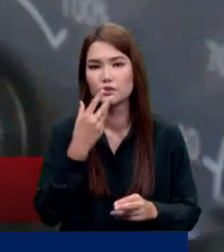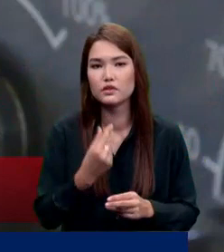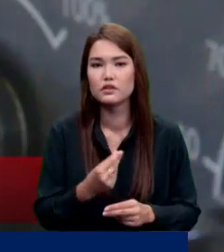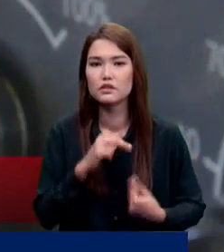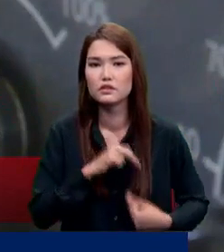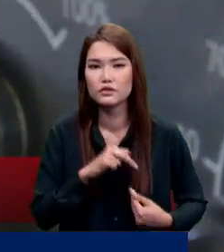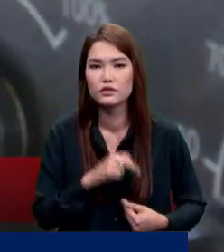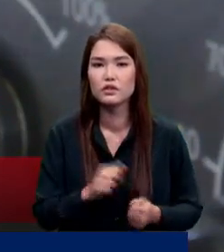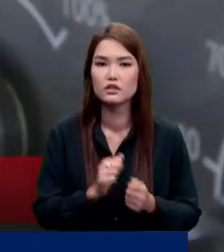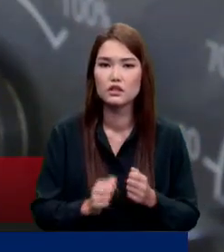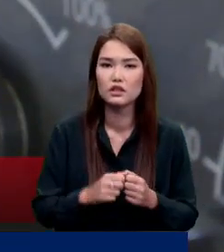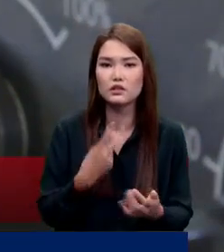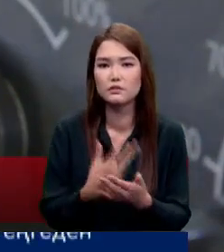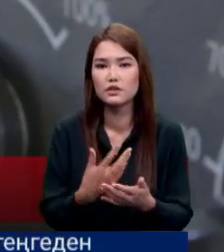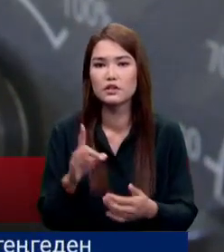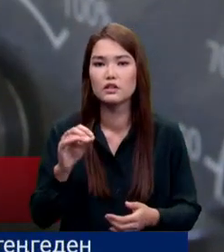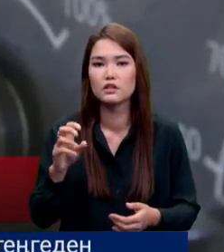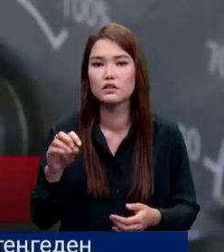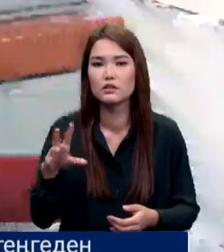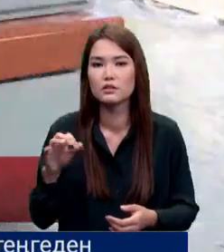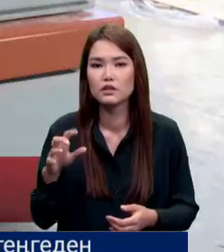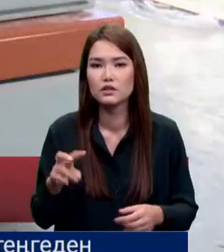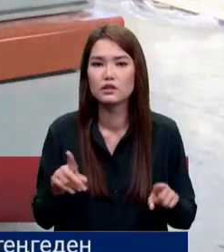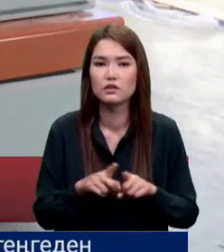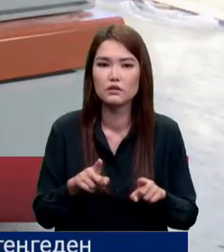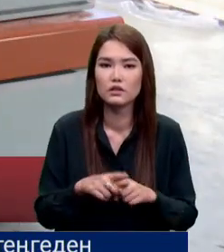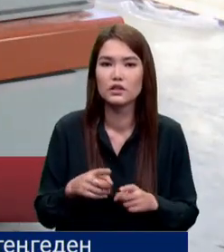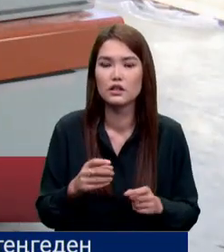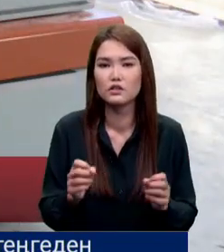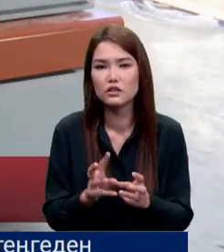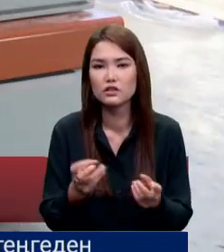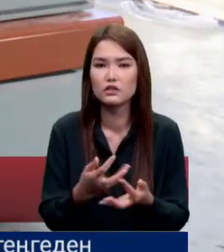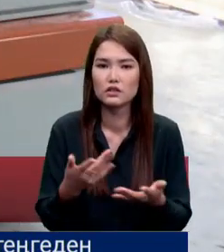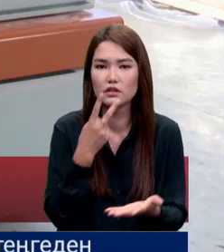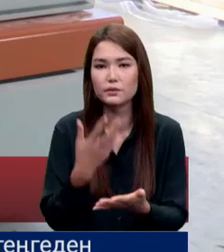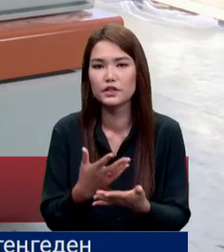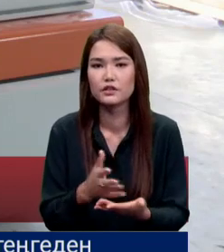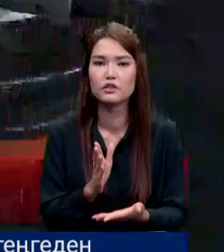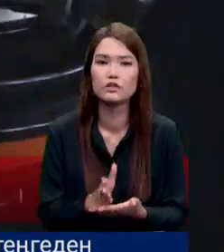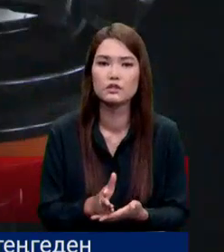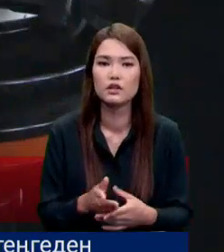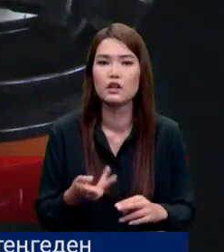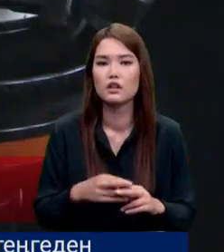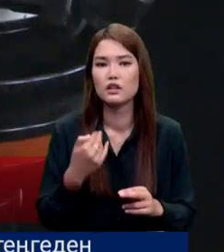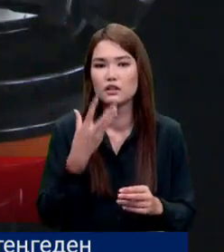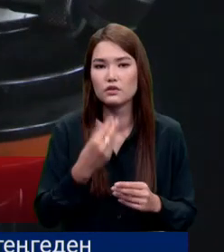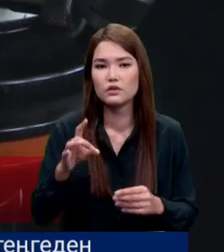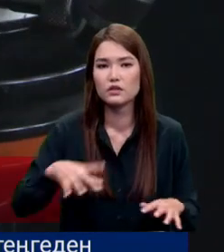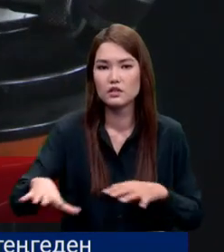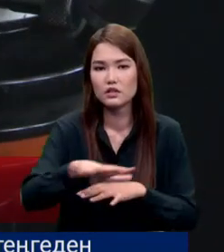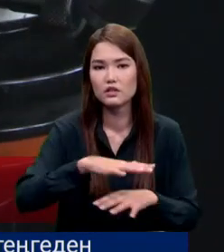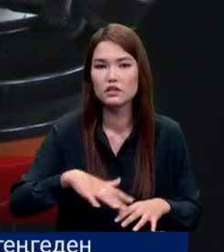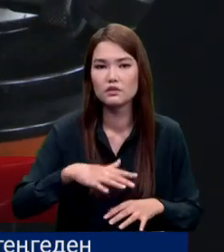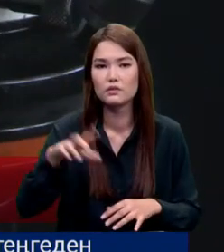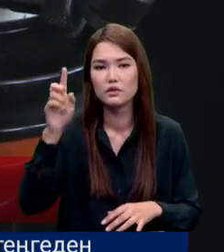іздейді? Рекрутерлер түлектерді нарыққа қажет мамандықтарға баруға шақырады. Мысалы, мамыр айының көрсеткіші бойынша республикада